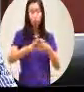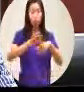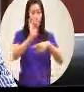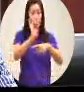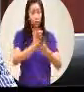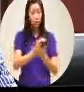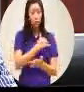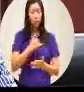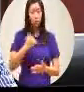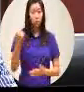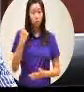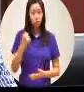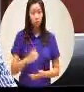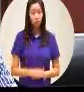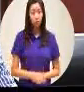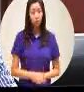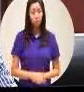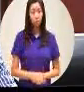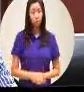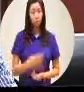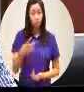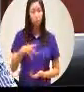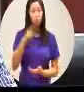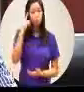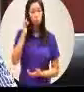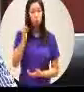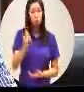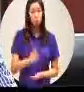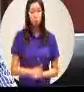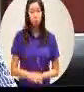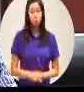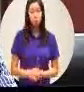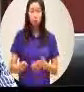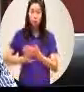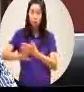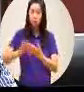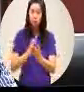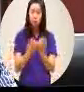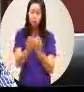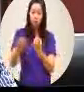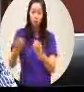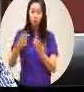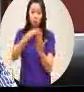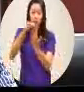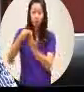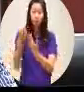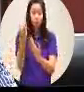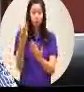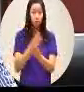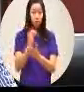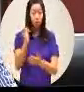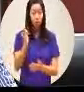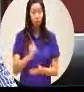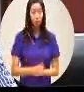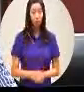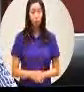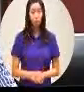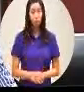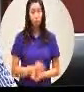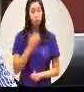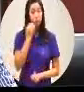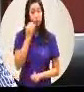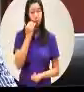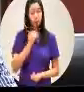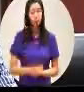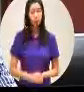有能力或者是还不错的学生，他可能其他另外三项也都做得不错，那如果比